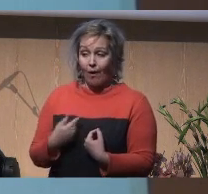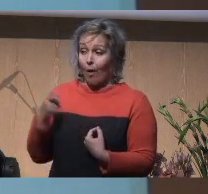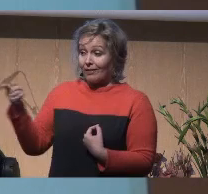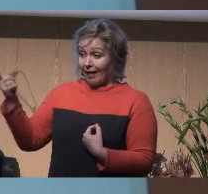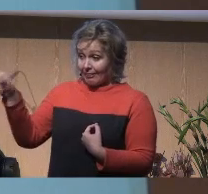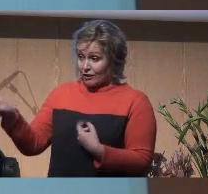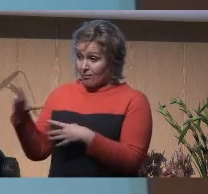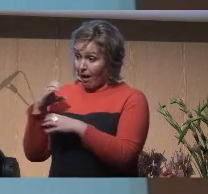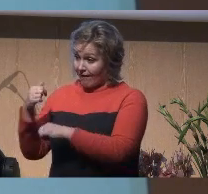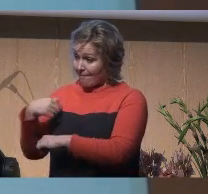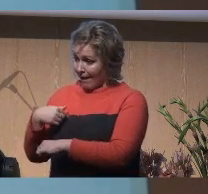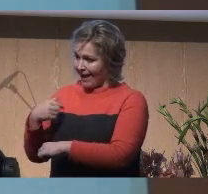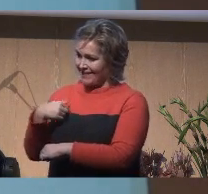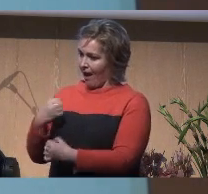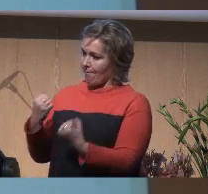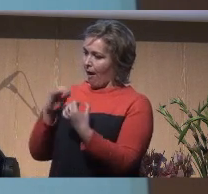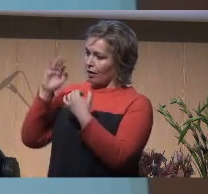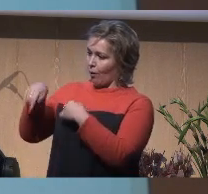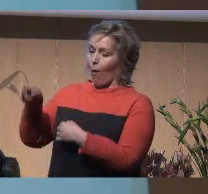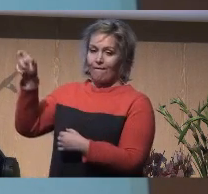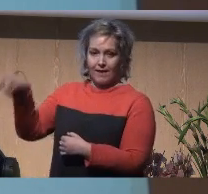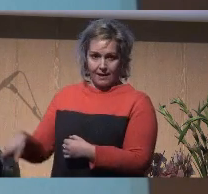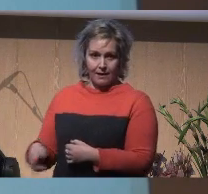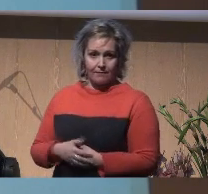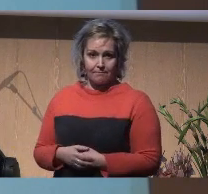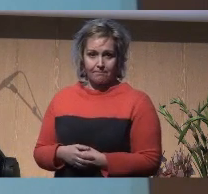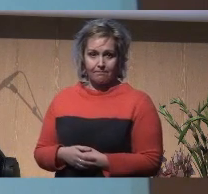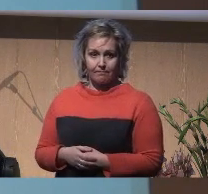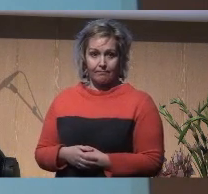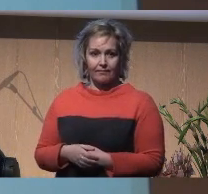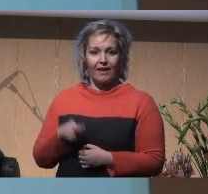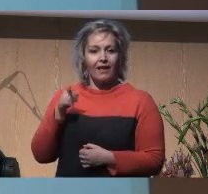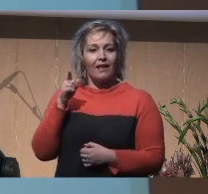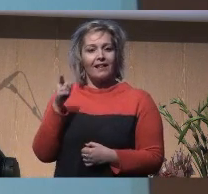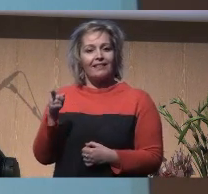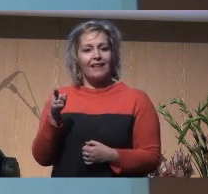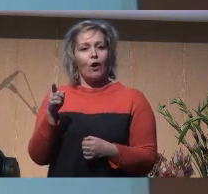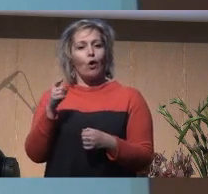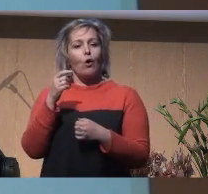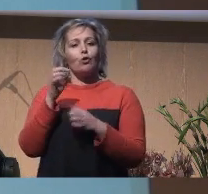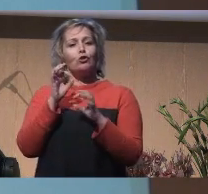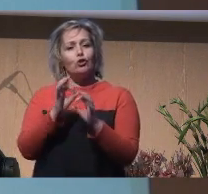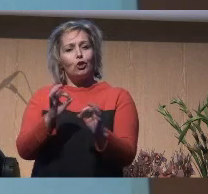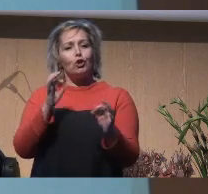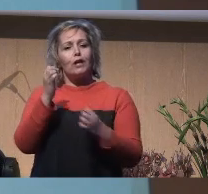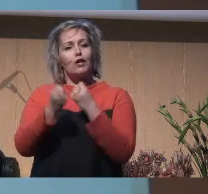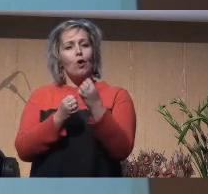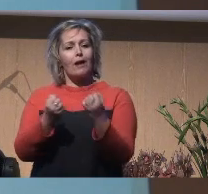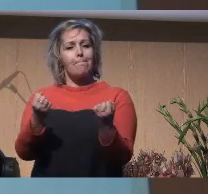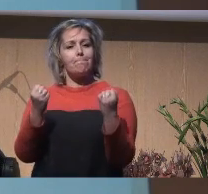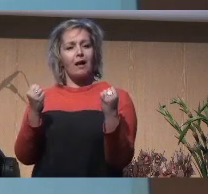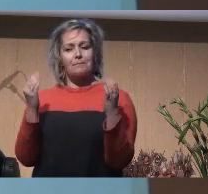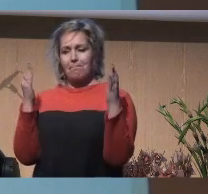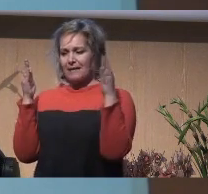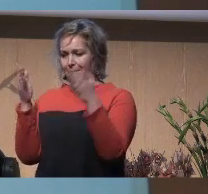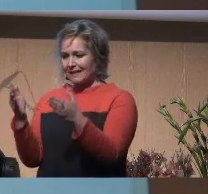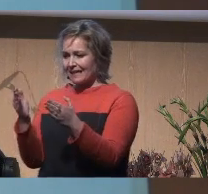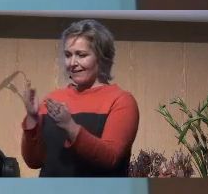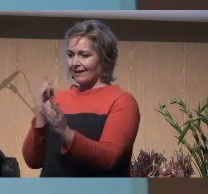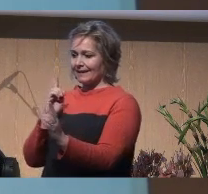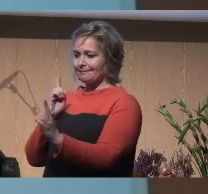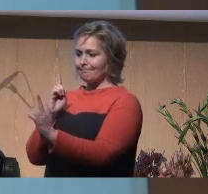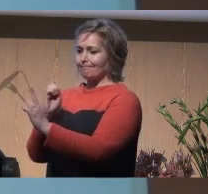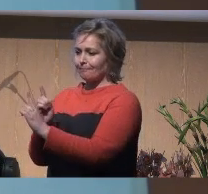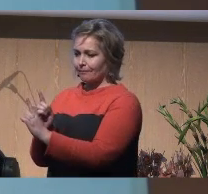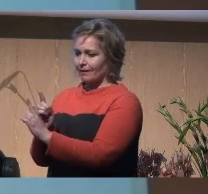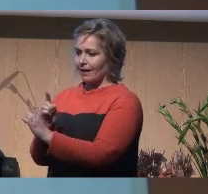som er avhengig av meg har jeg makt over. Og det å tydeliggjøre maktperspektivet i møtene,